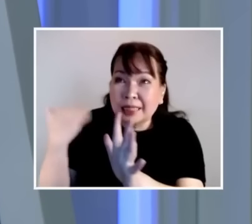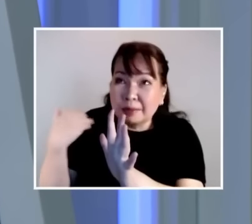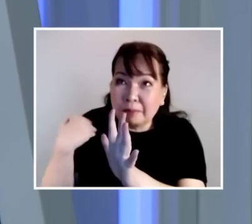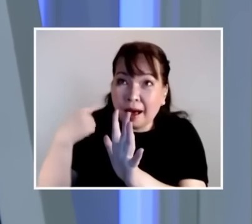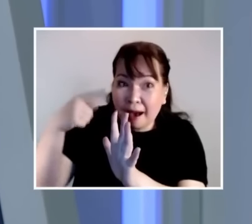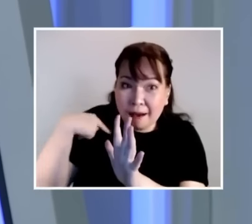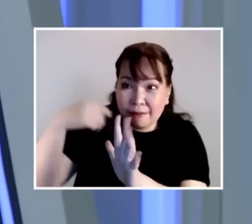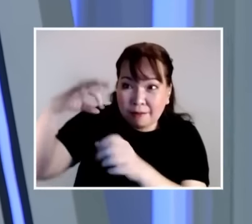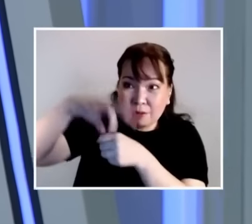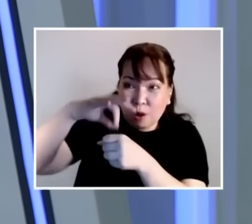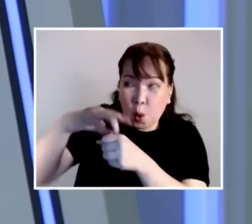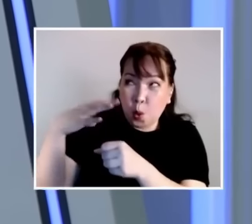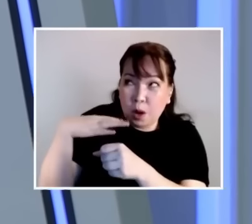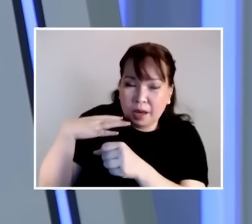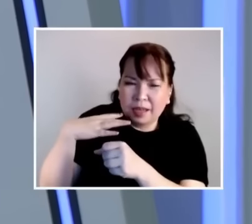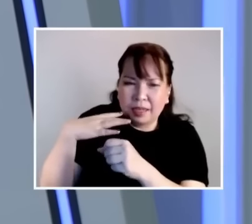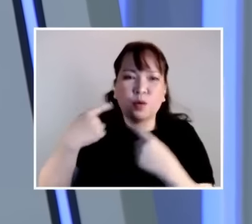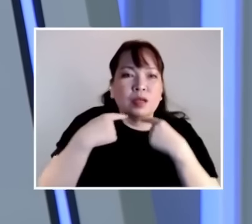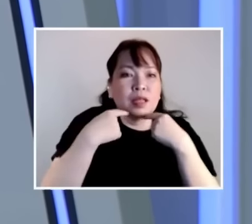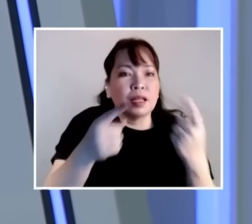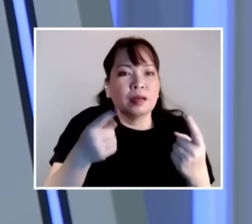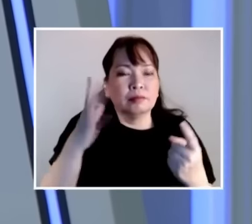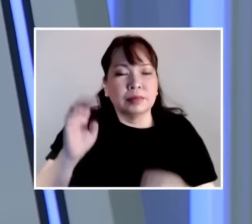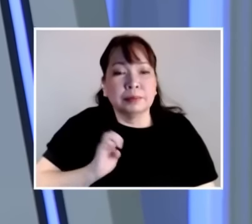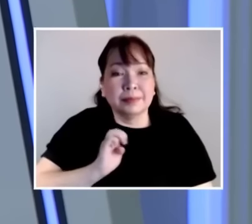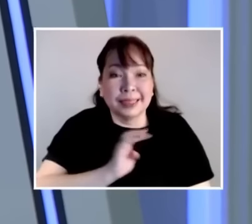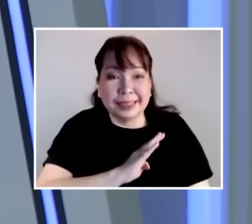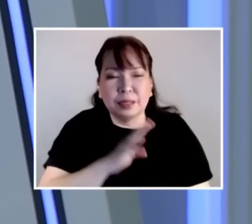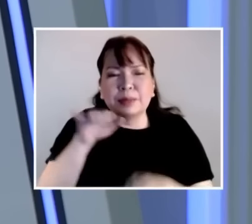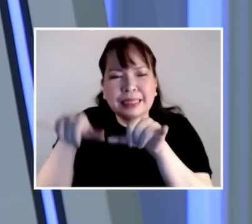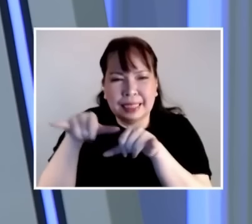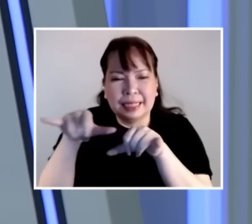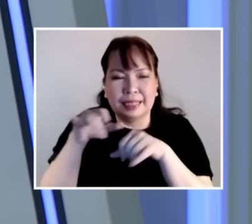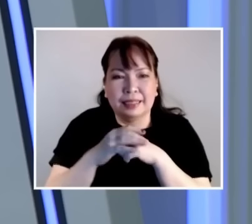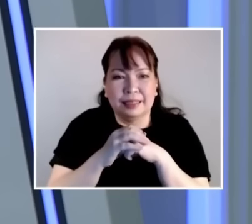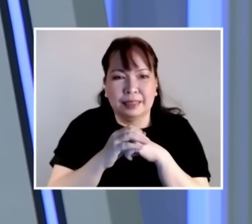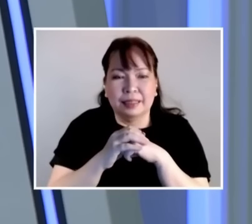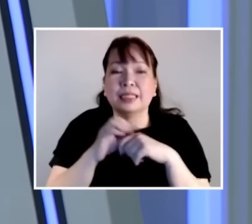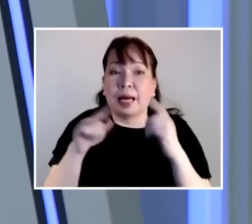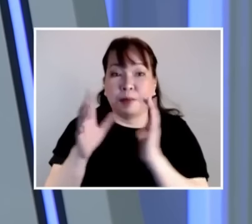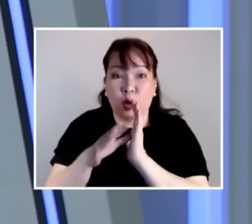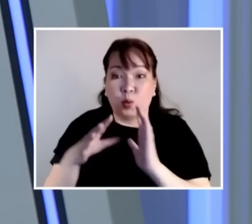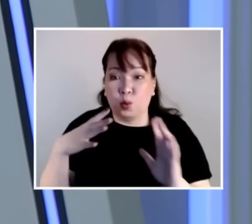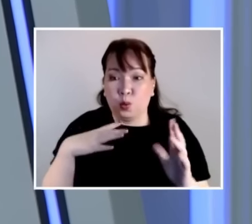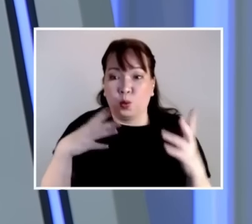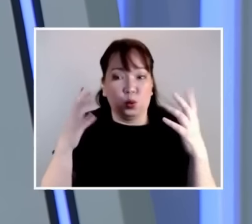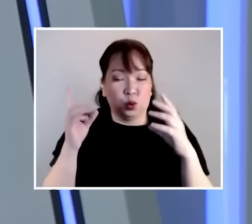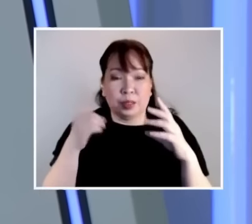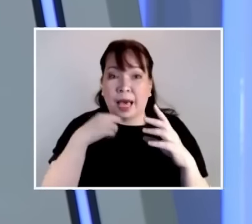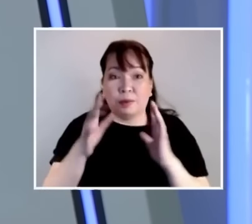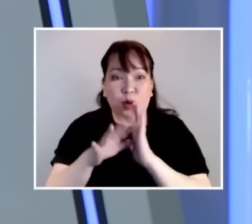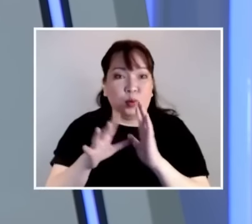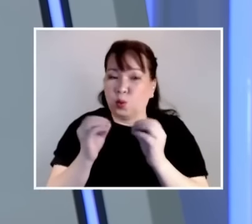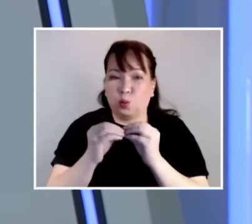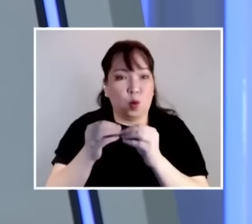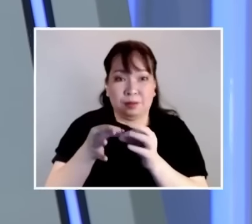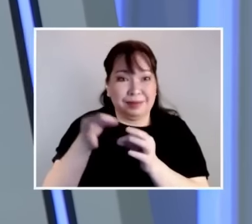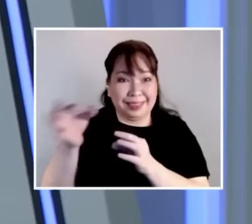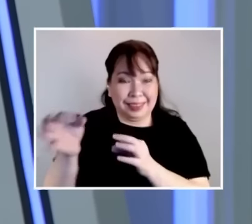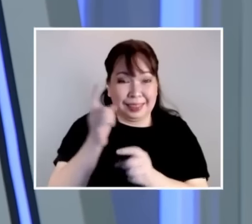ang abiso mula po sa mga election officials. Sa ngayon, nagsabi po ang Comelec na hindi na raw palalawigin